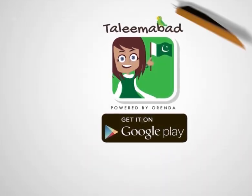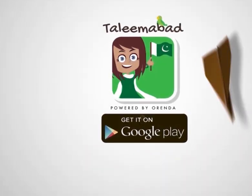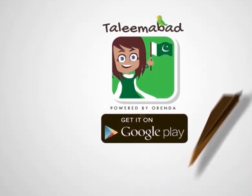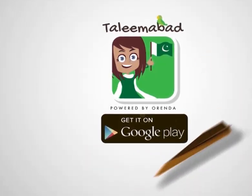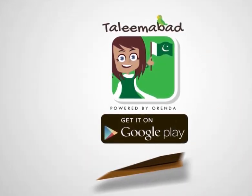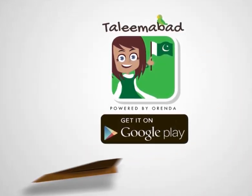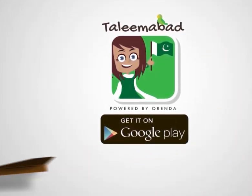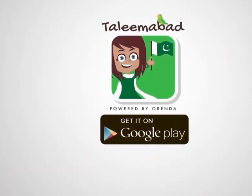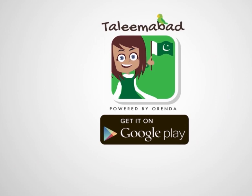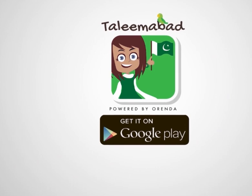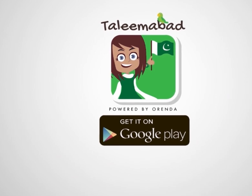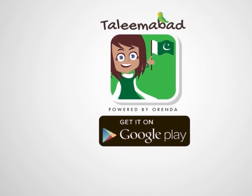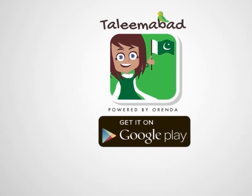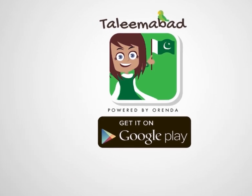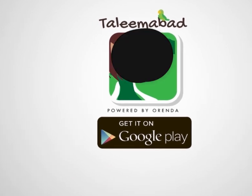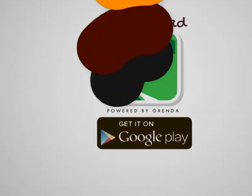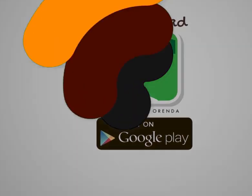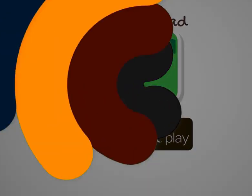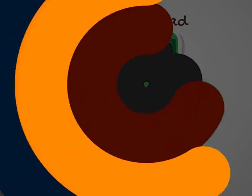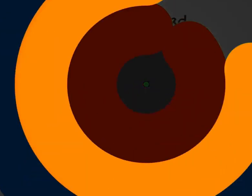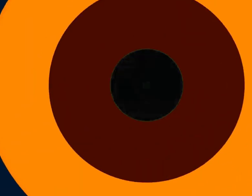अभी प्ले स्टोर से तालीम अबाद डाउनलोड करें.